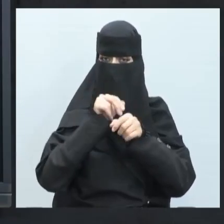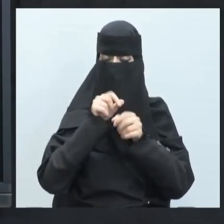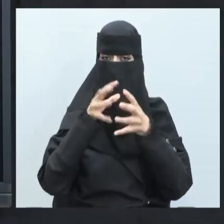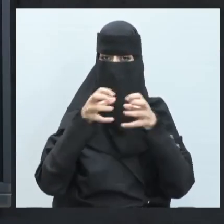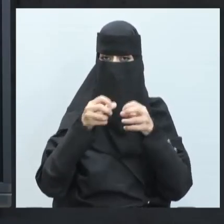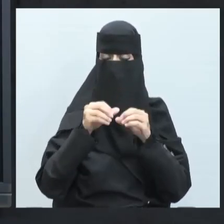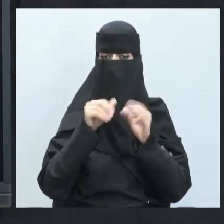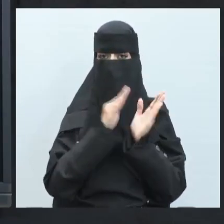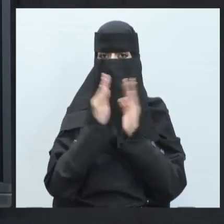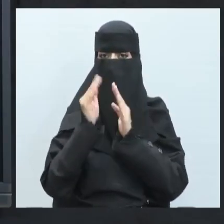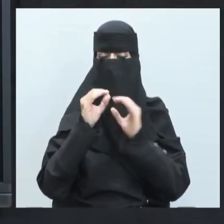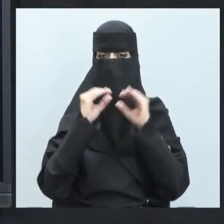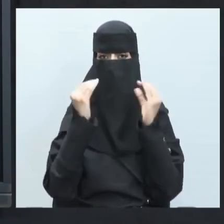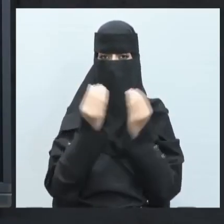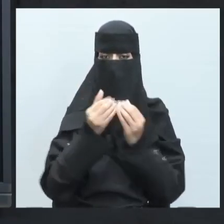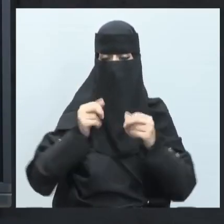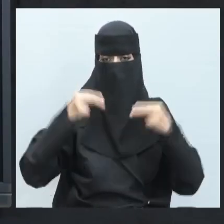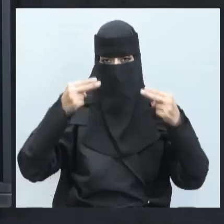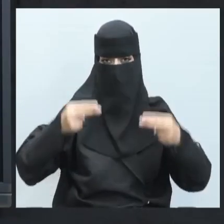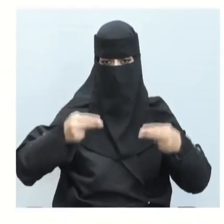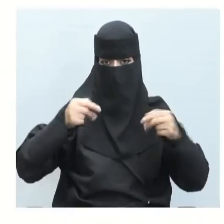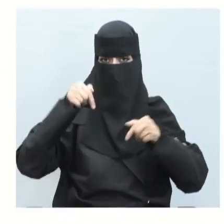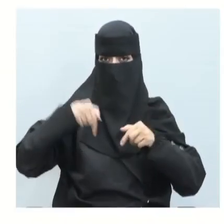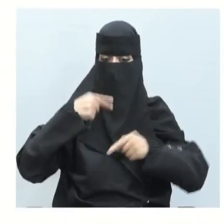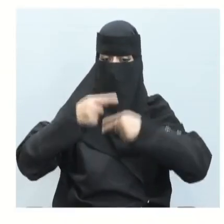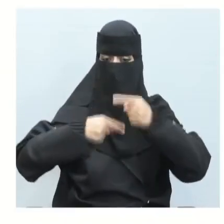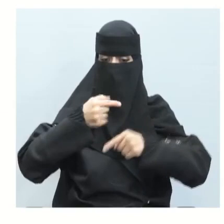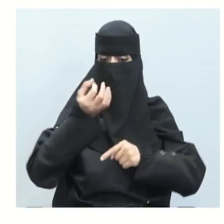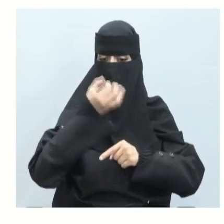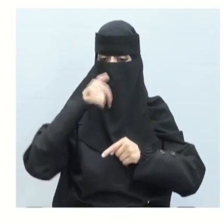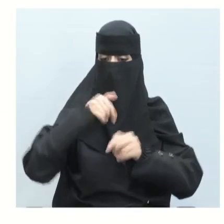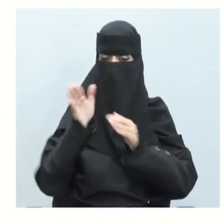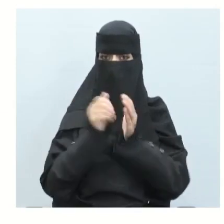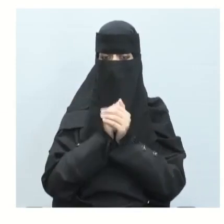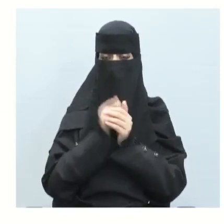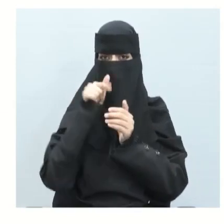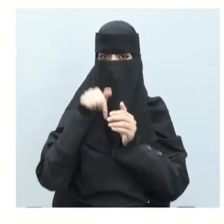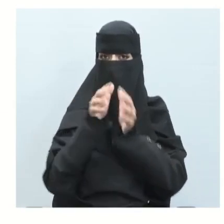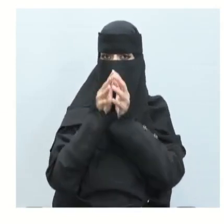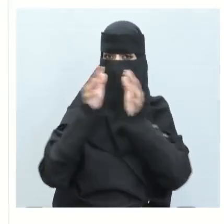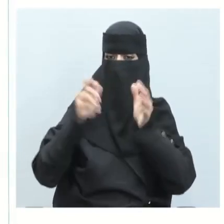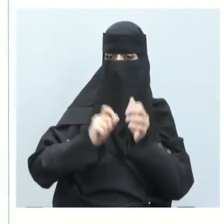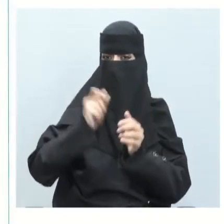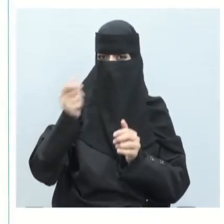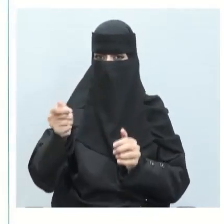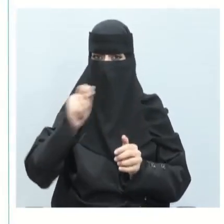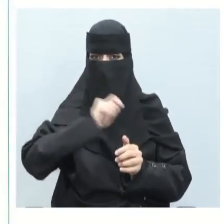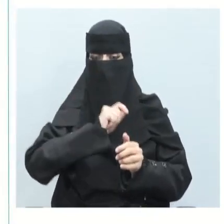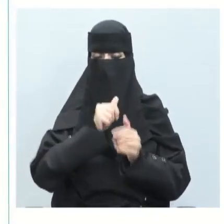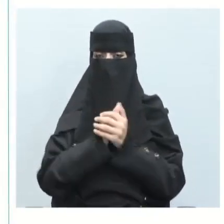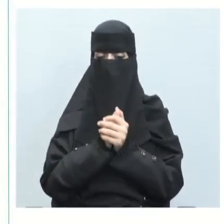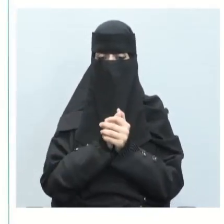شروحات مقرر اداره الفعاليات اليوم سنستكمل الحديث عن موضوع تعظيم الايرادات